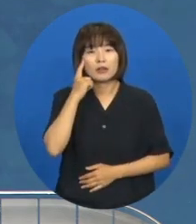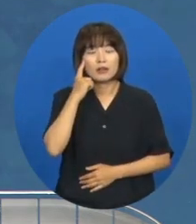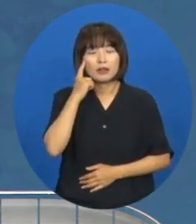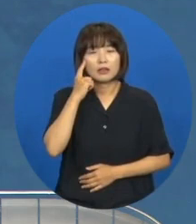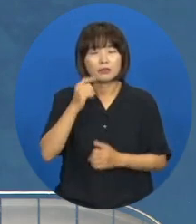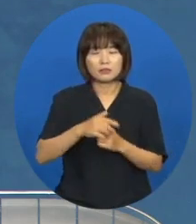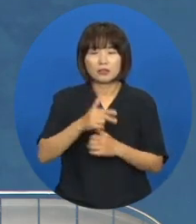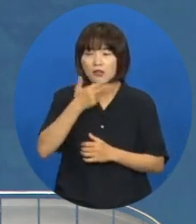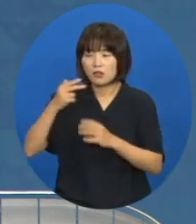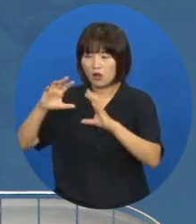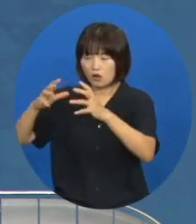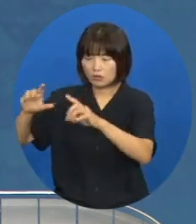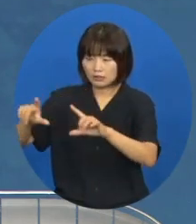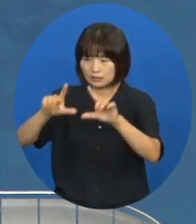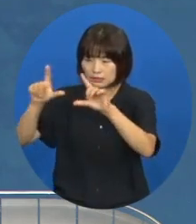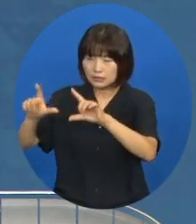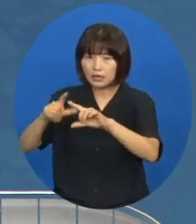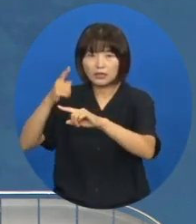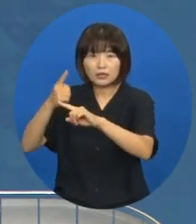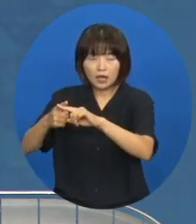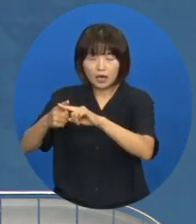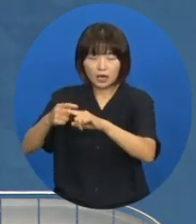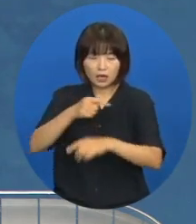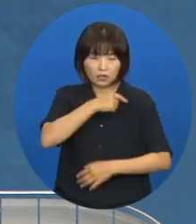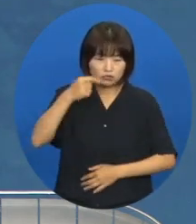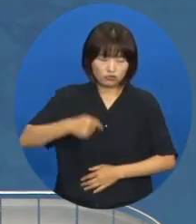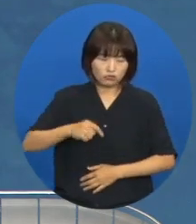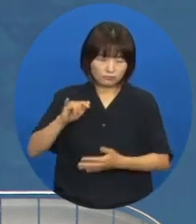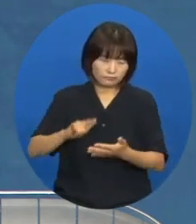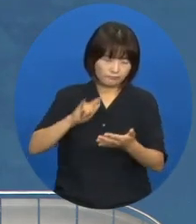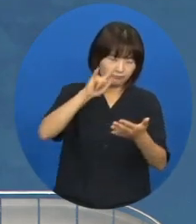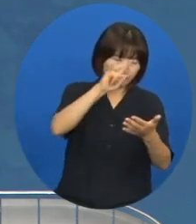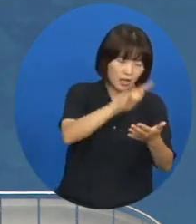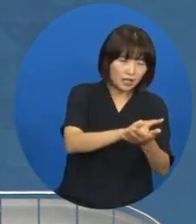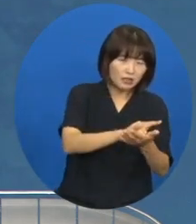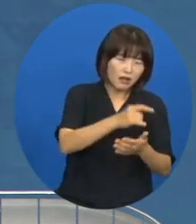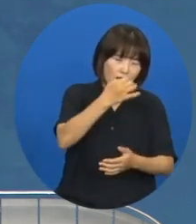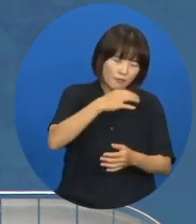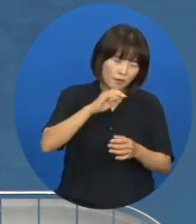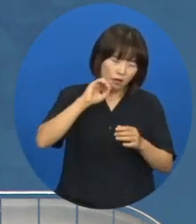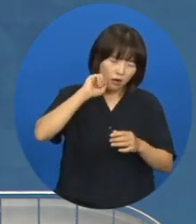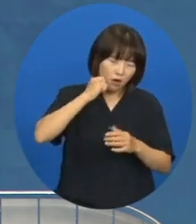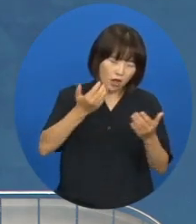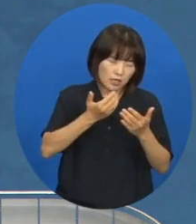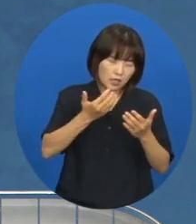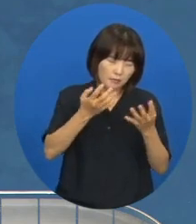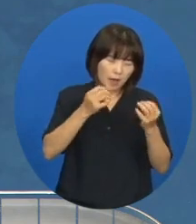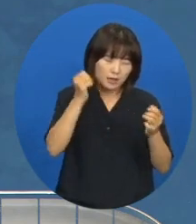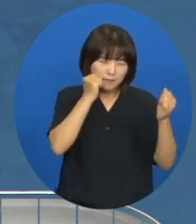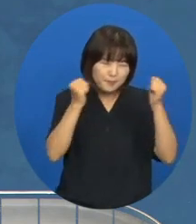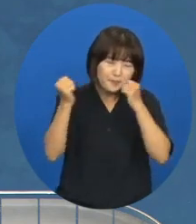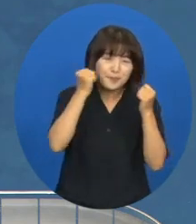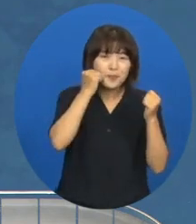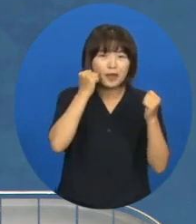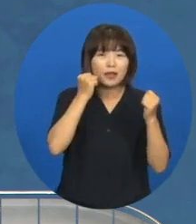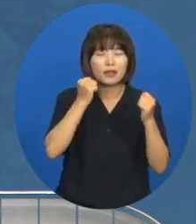영국에 사시던 그분이 그때 당시 중국에 가서 얼마나 힘들고 어려운 일을 많이 겪었겠습니까?